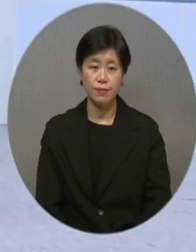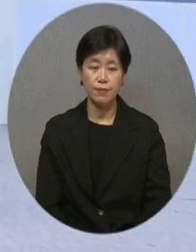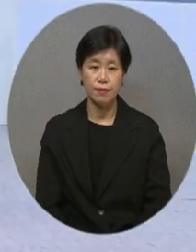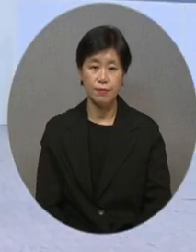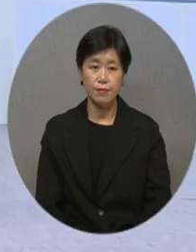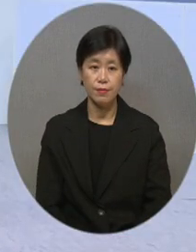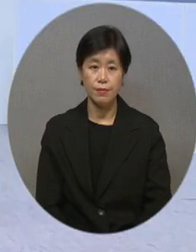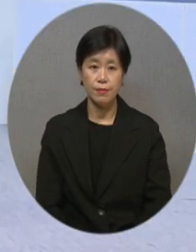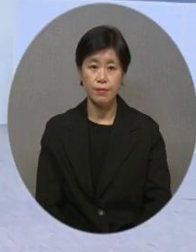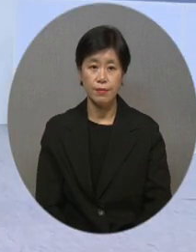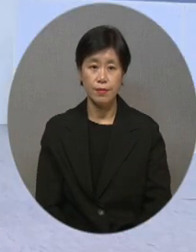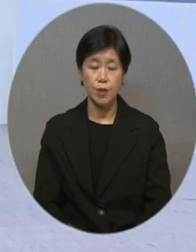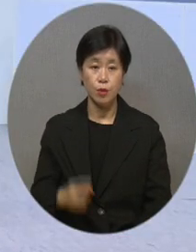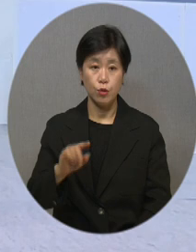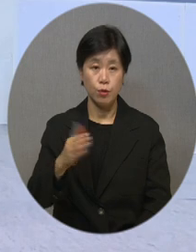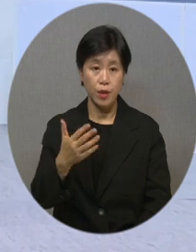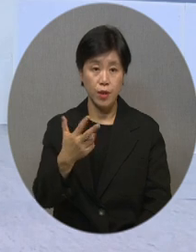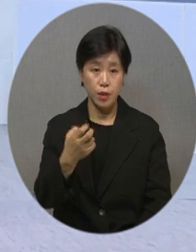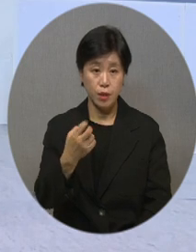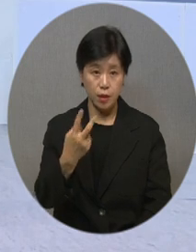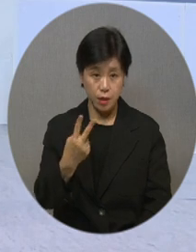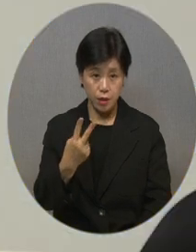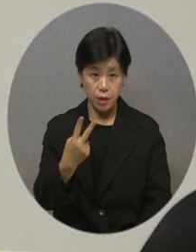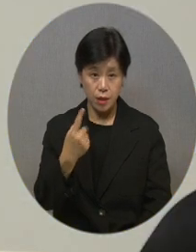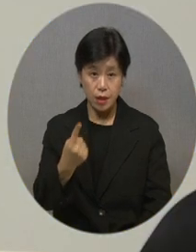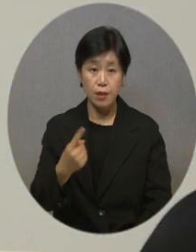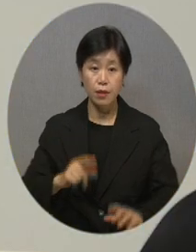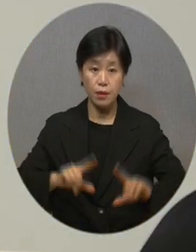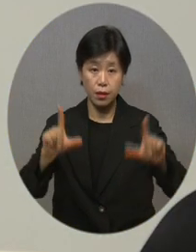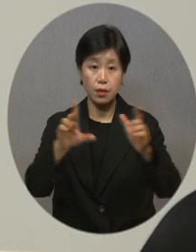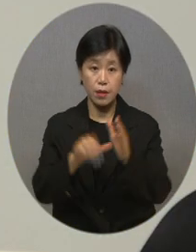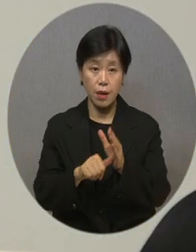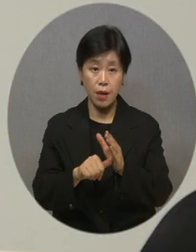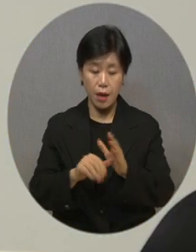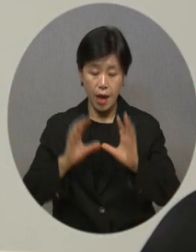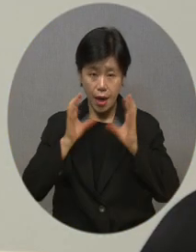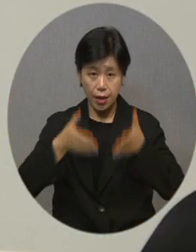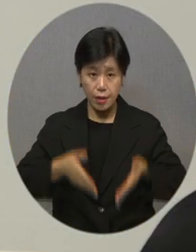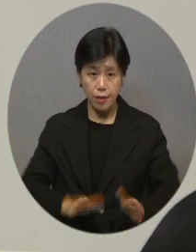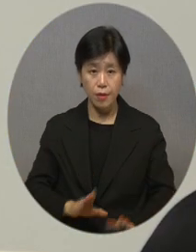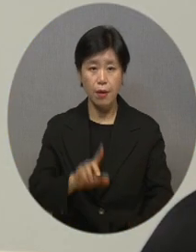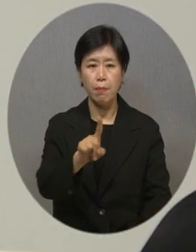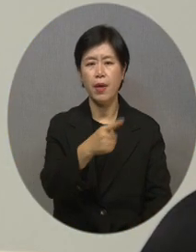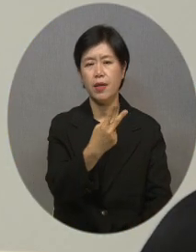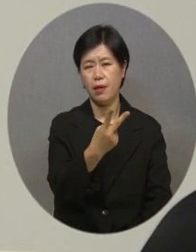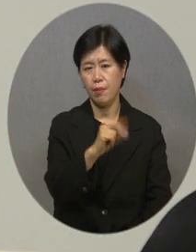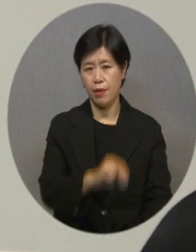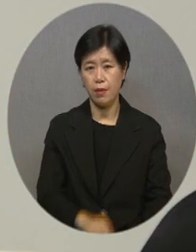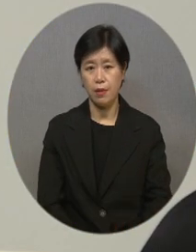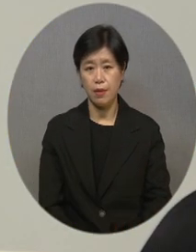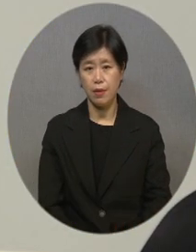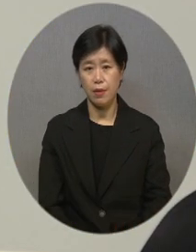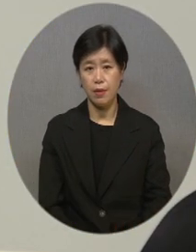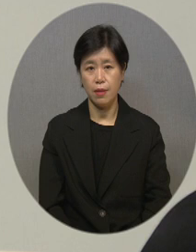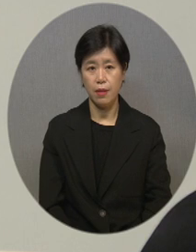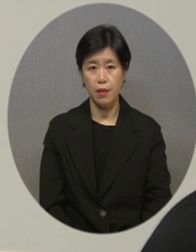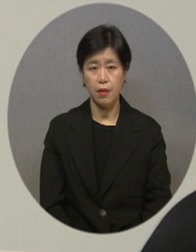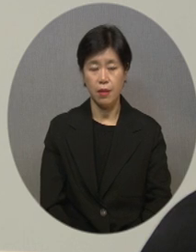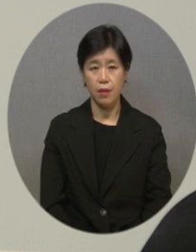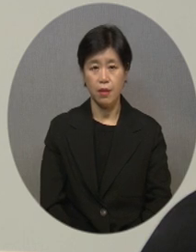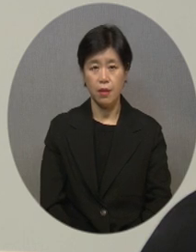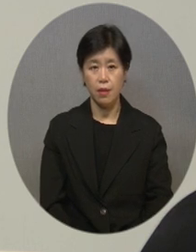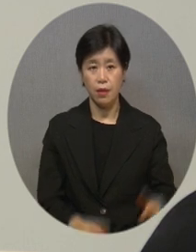사실 71년도에는 102만 명이 태어났습니다. 4.54명이죠. 쭉 떨어져가지고